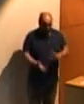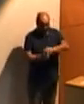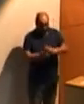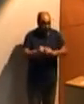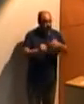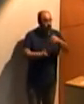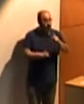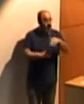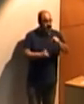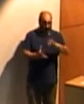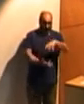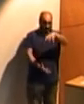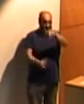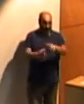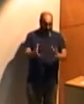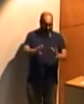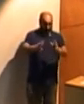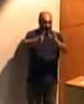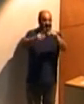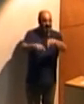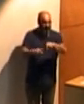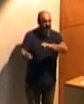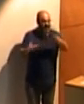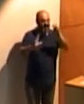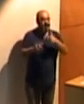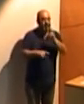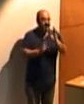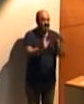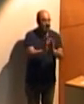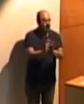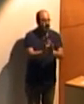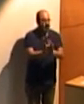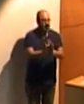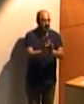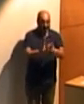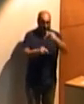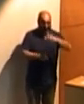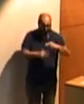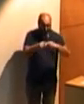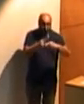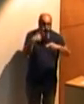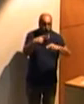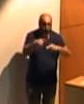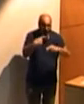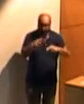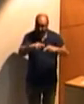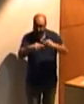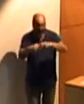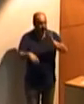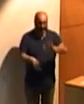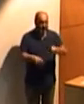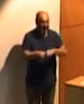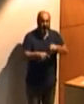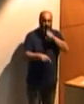ordonné d'un finalement celui ci est bien il nous amène à penser la fonctionnalité au niveau de la brique élémentaire comme le font nous étudiants